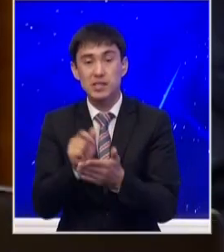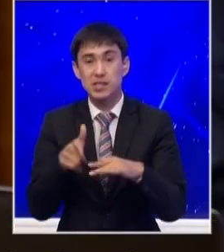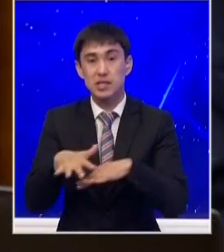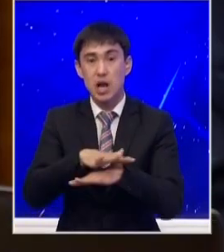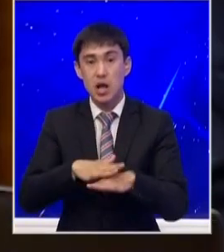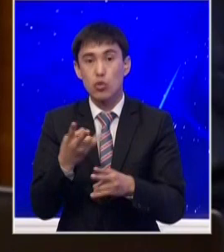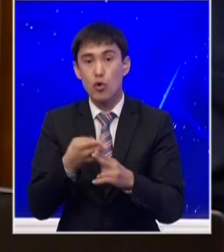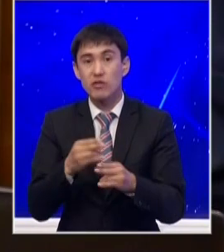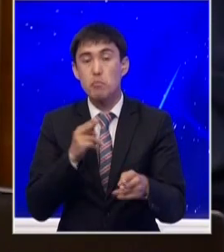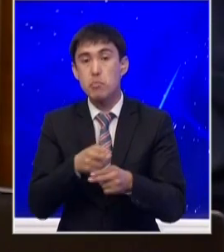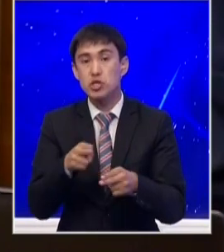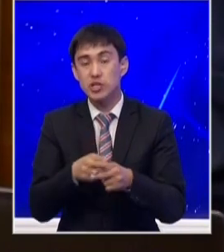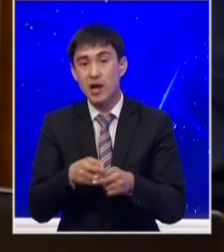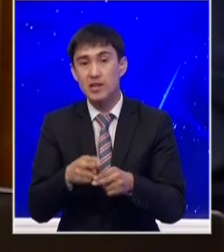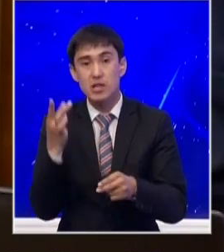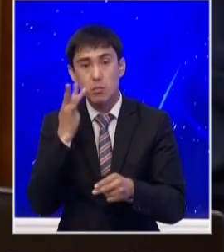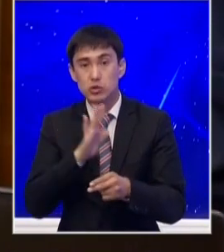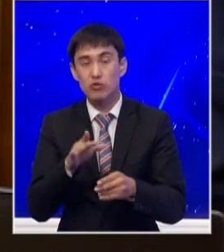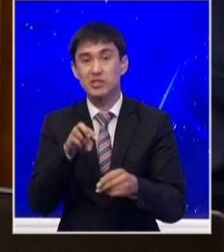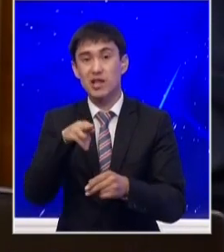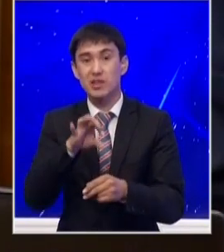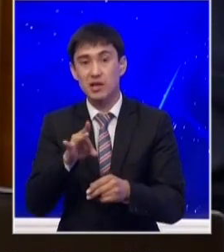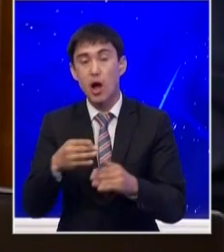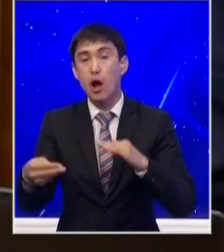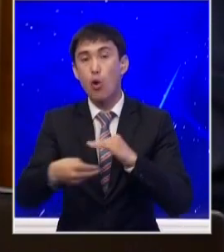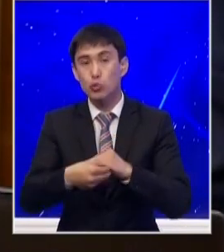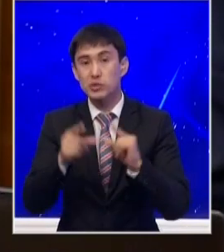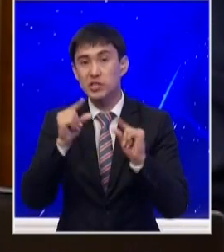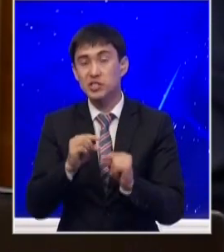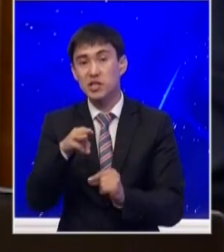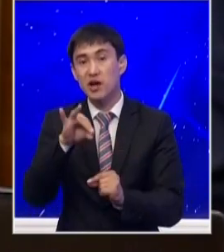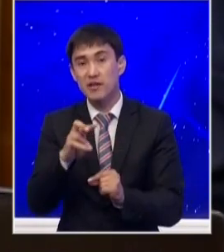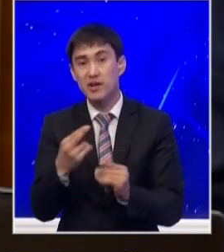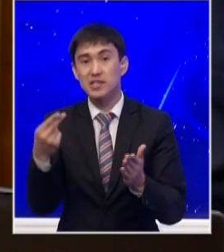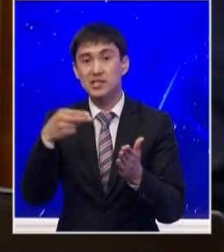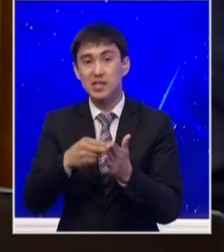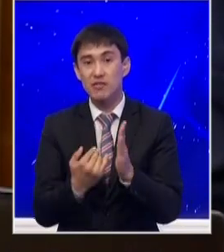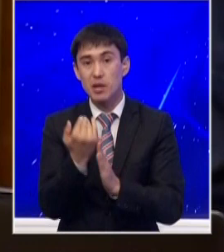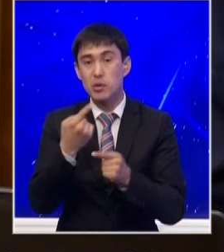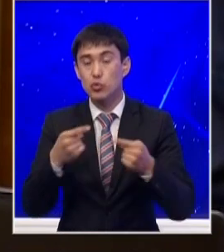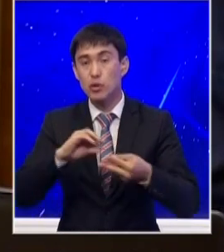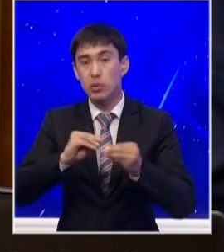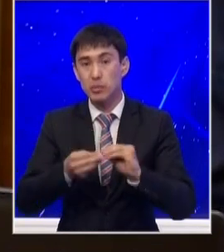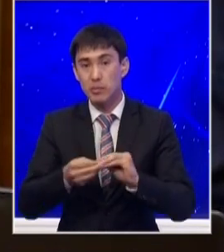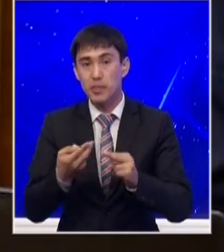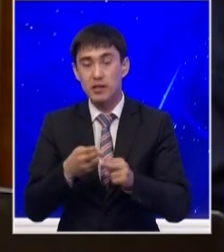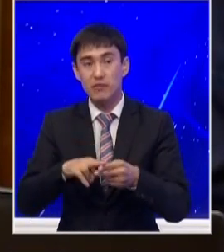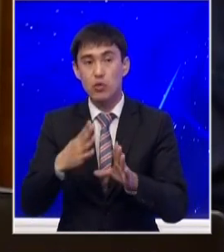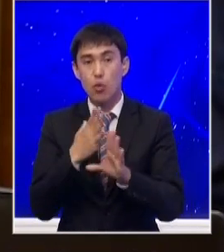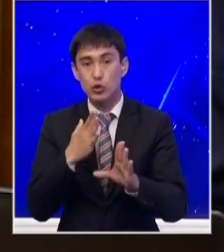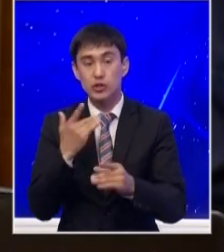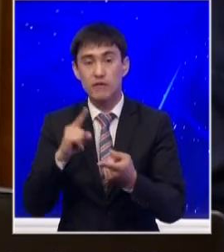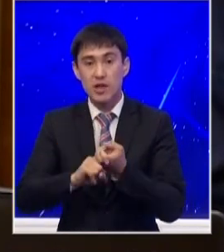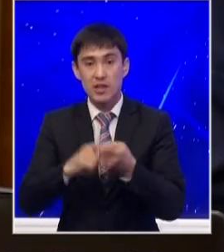населения Но этому мешают недобросовестные тендеры коррупция низкие тарифы ценовой демпинг и другие проблемы это в свою очередь